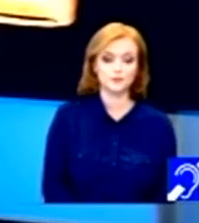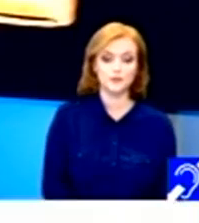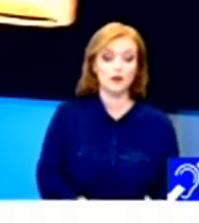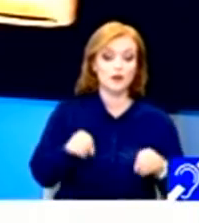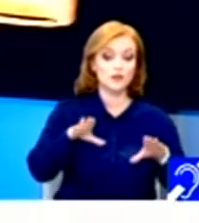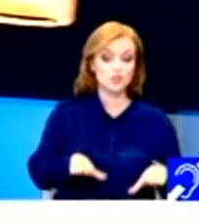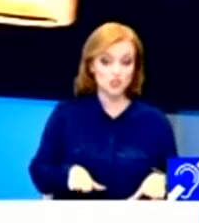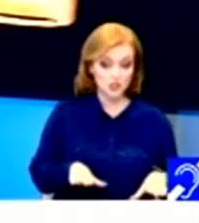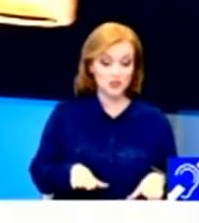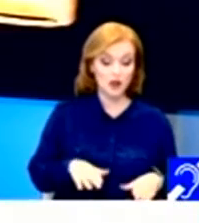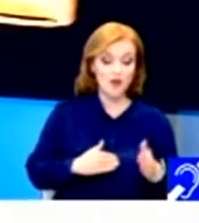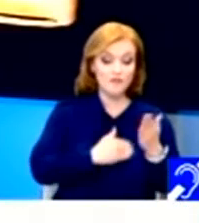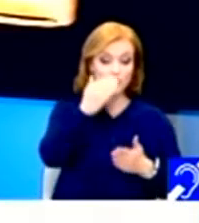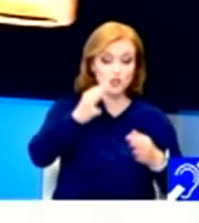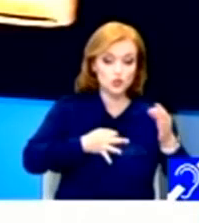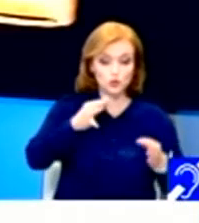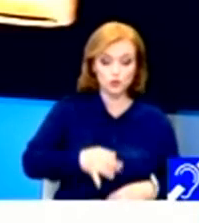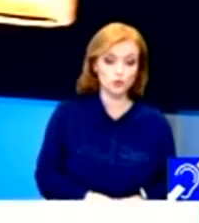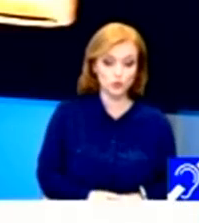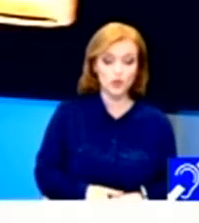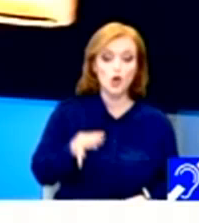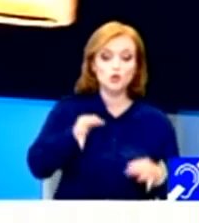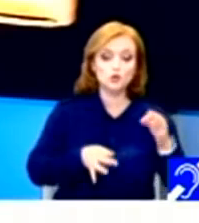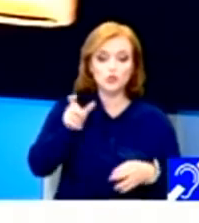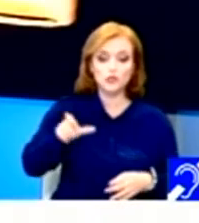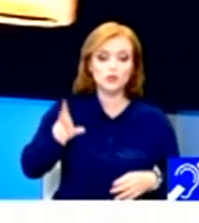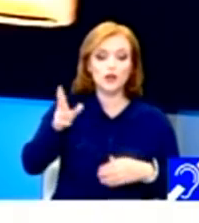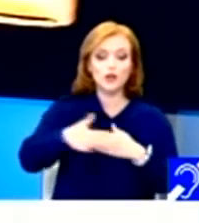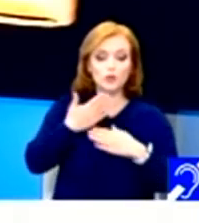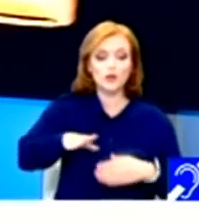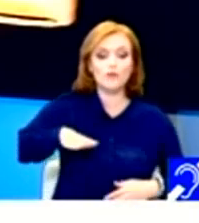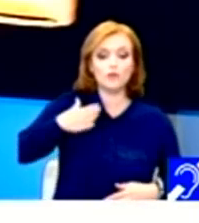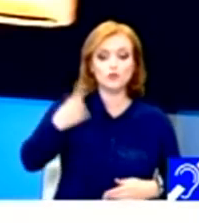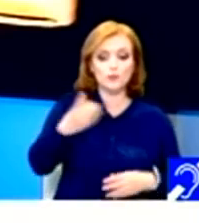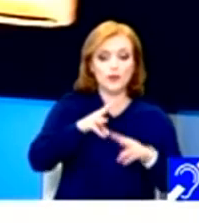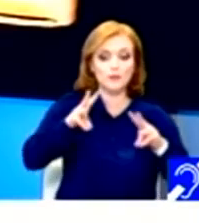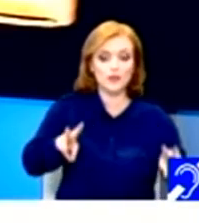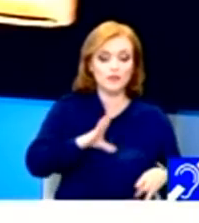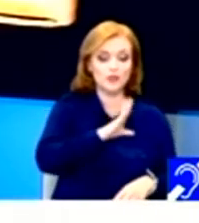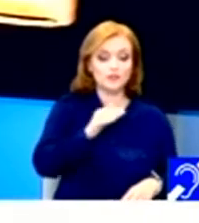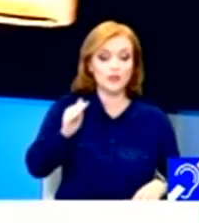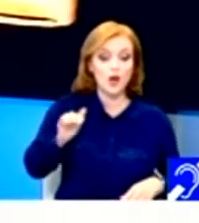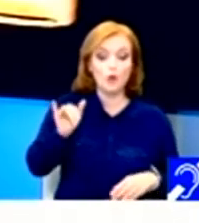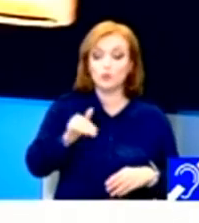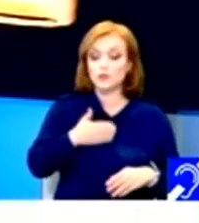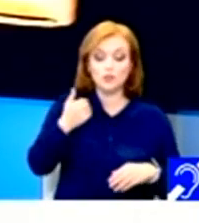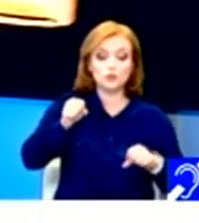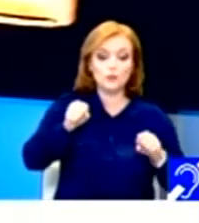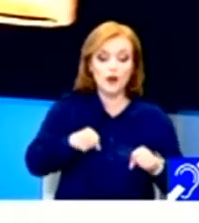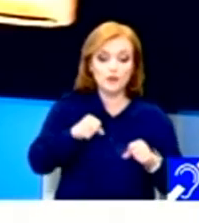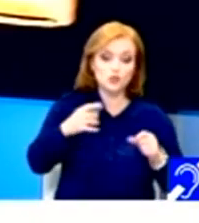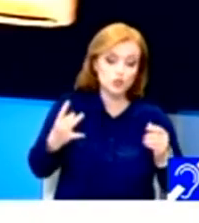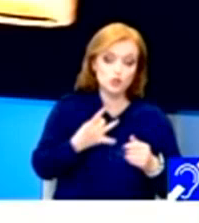Verdict definitiv al Curții Constituționale. Judecătorii care l-au condamnat pe fostul premier Vlad Filat nu mai au dreptul să-i rejudece